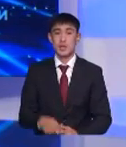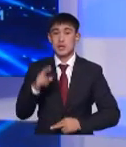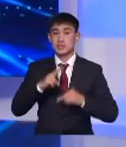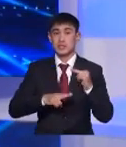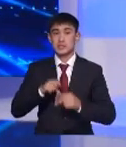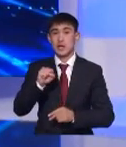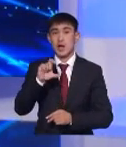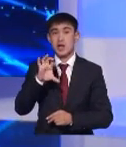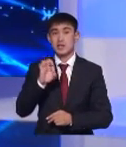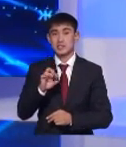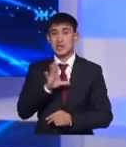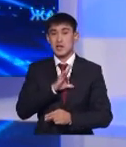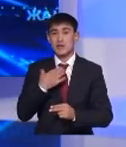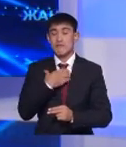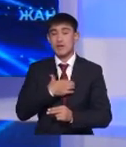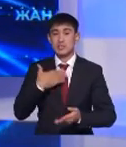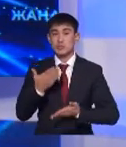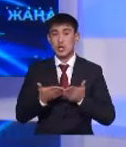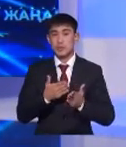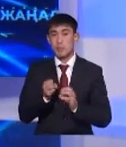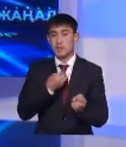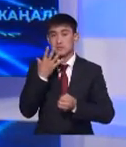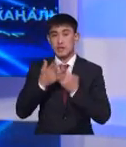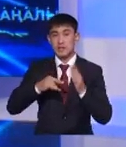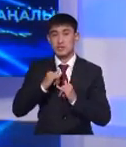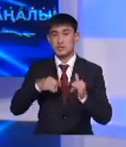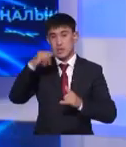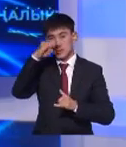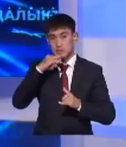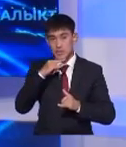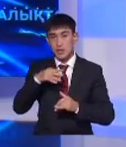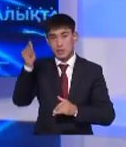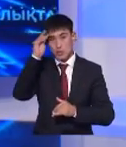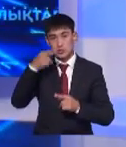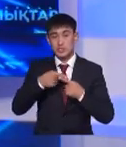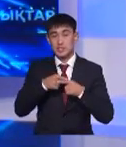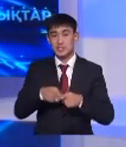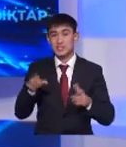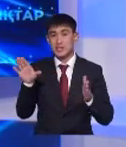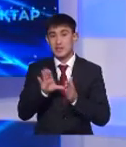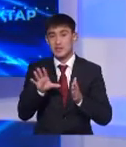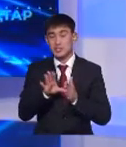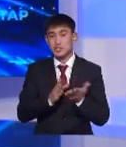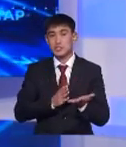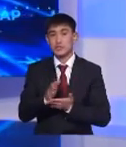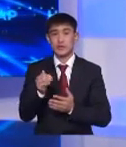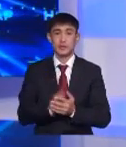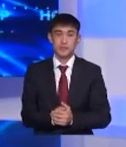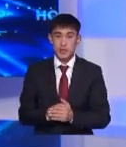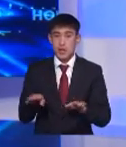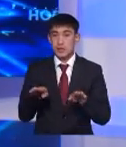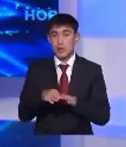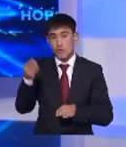Строительство атомной электростанции является важным шагом для процветания и развития Казахстана в научно-технической и